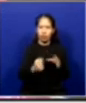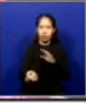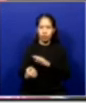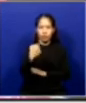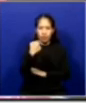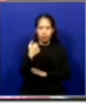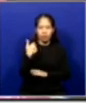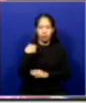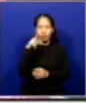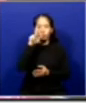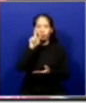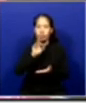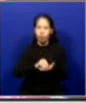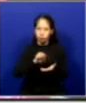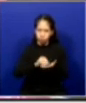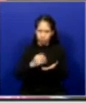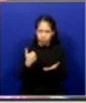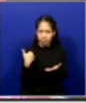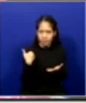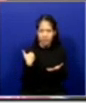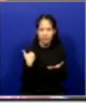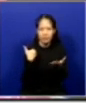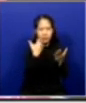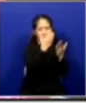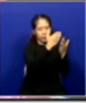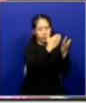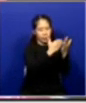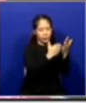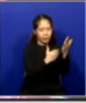ลท่านมีภาษาพูดที่สวยงาม